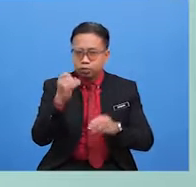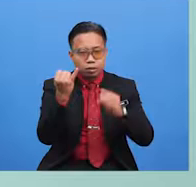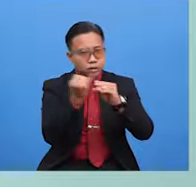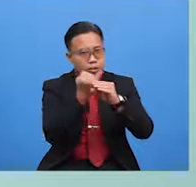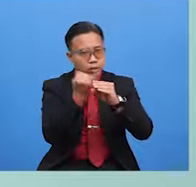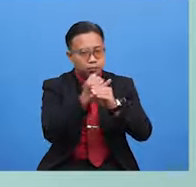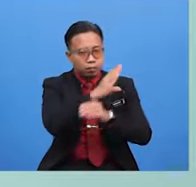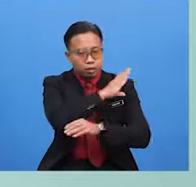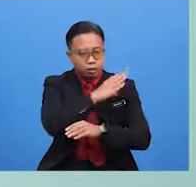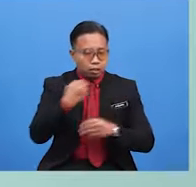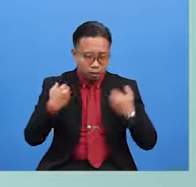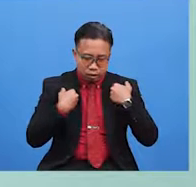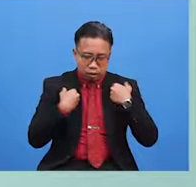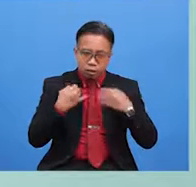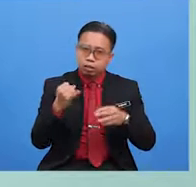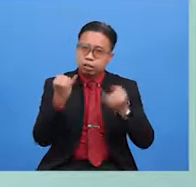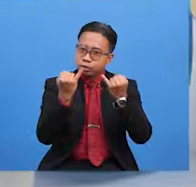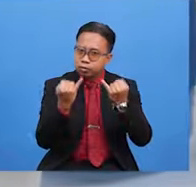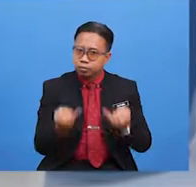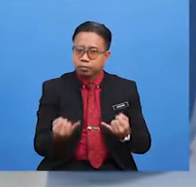mempunyai jisim.